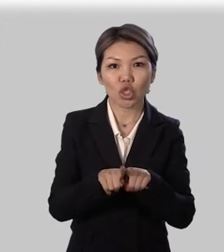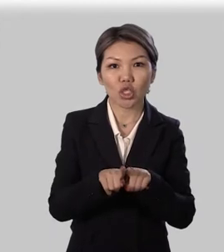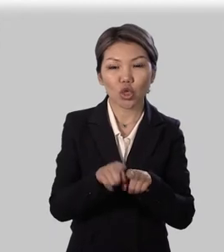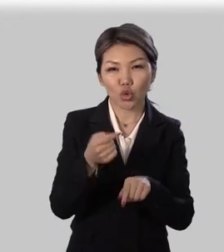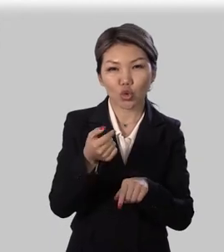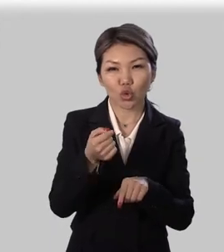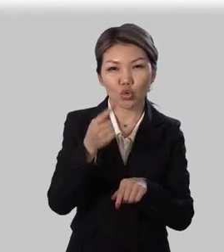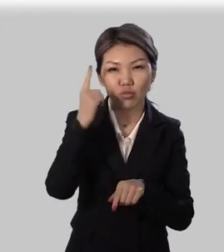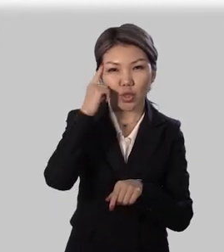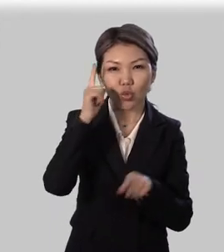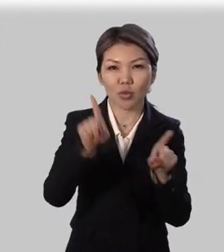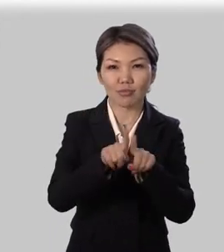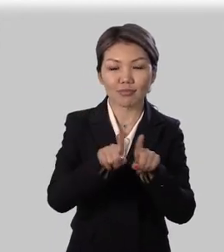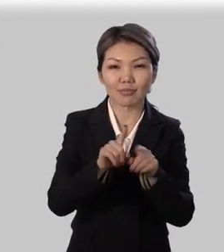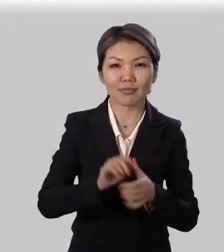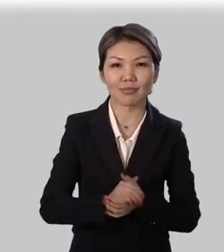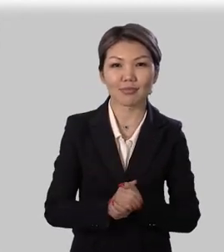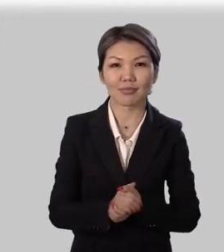немножко под